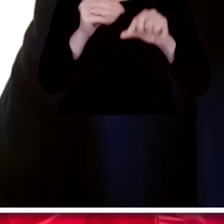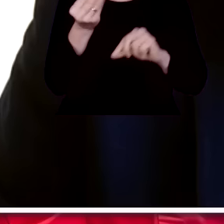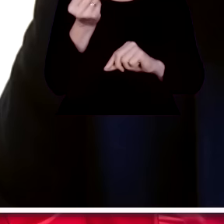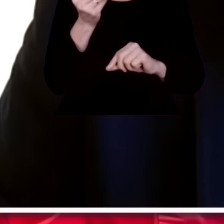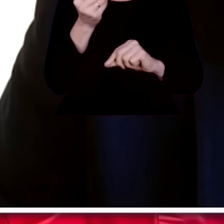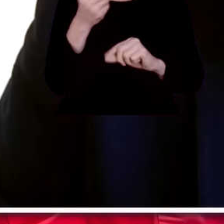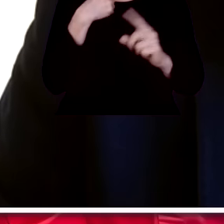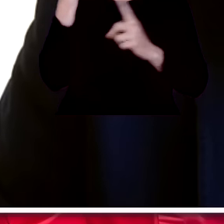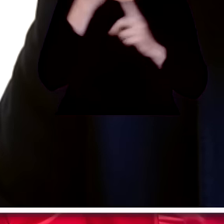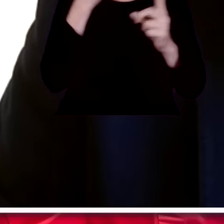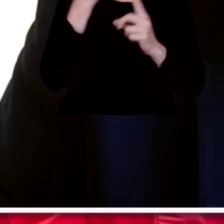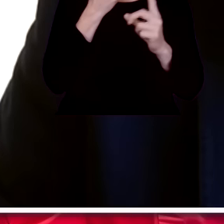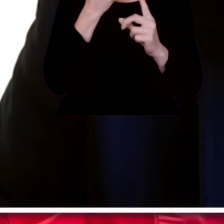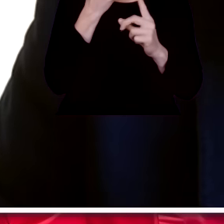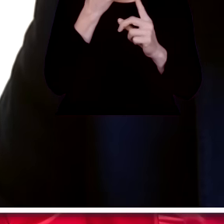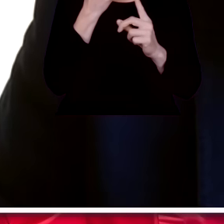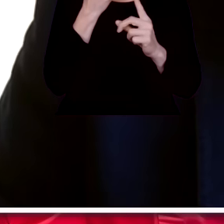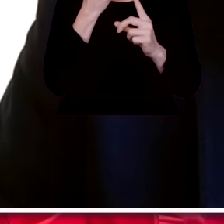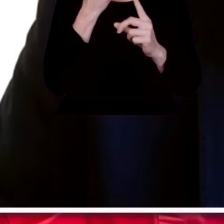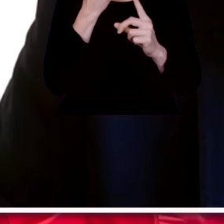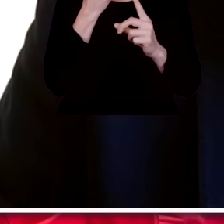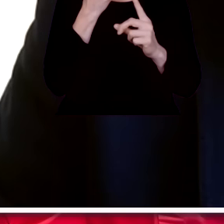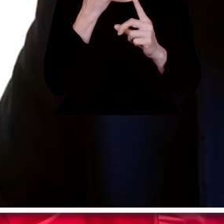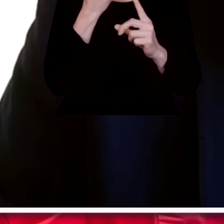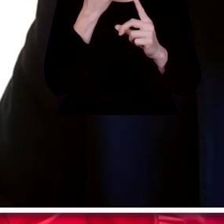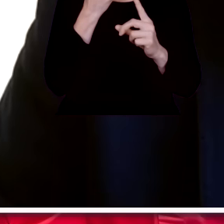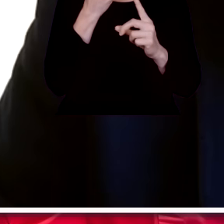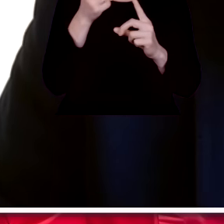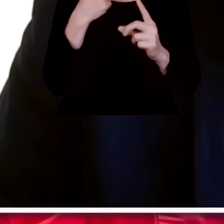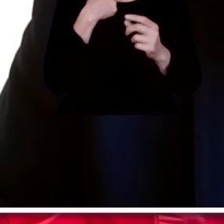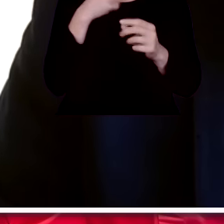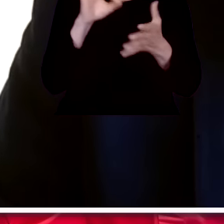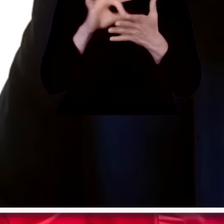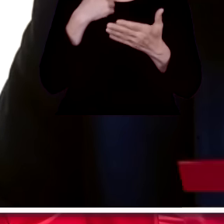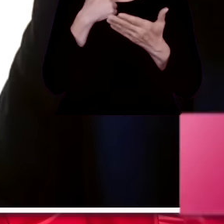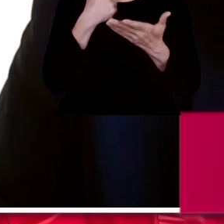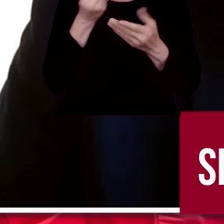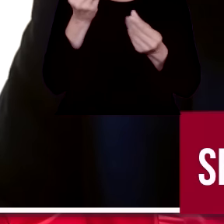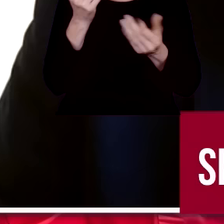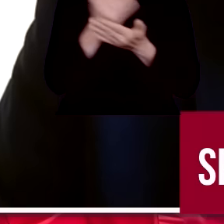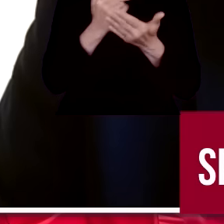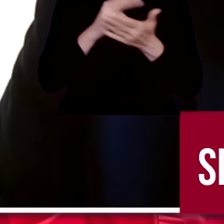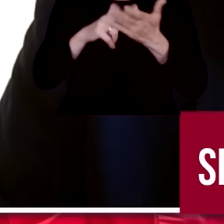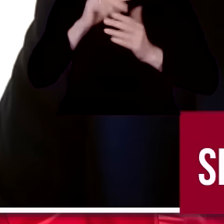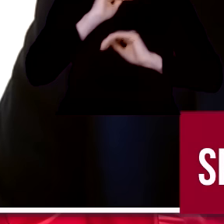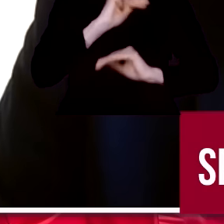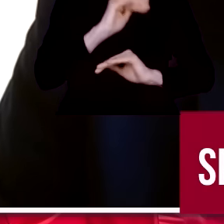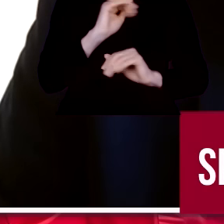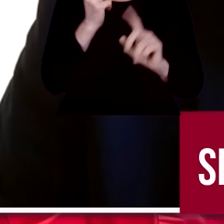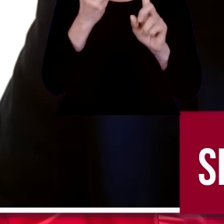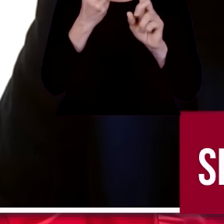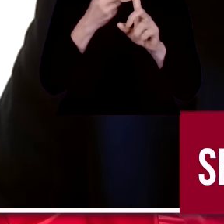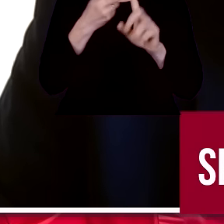że jednym z POW jednym z form oszczędności na tej hali to była oszczędność na ochronie druga oszczędność pewnie n nisko